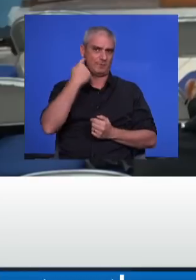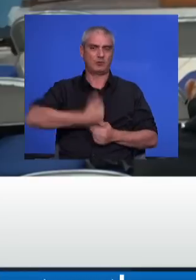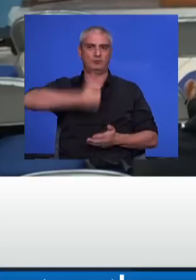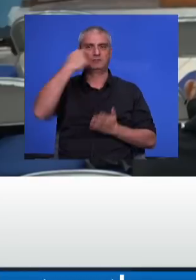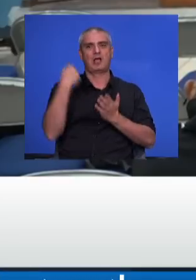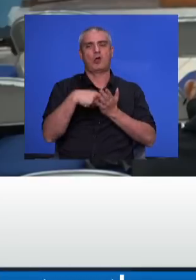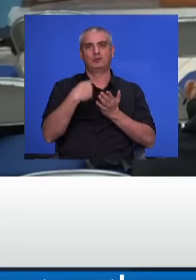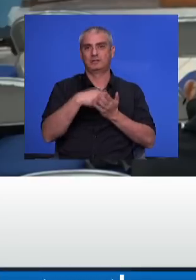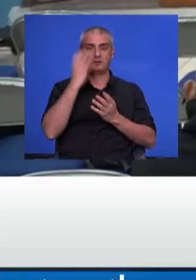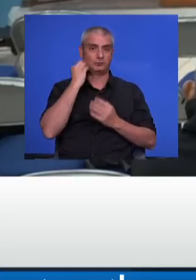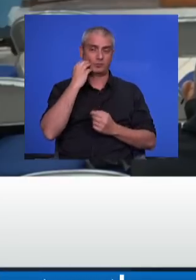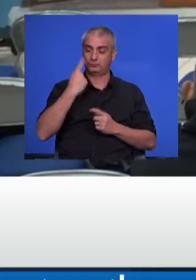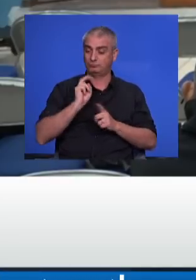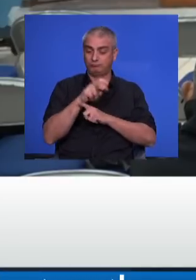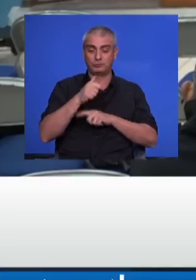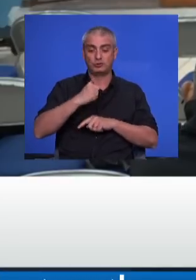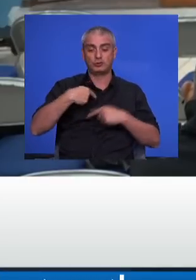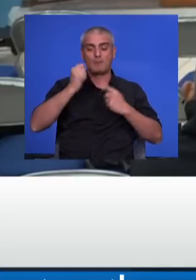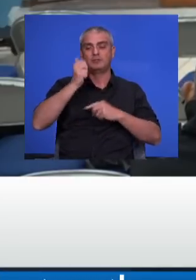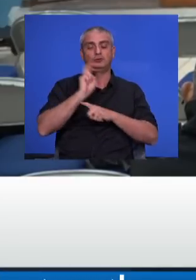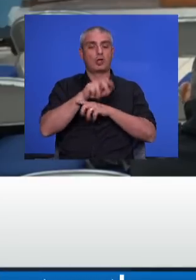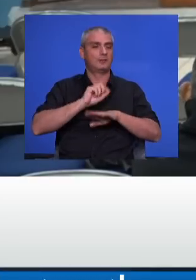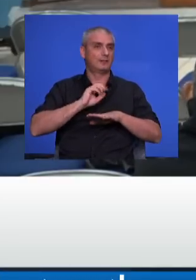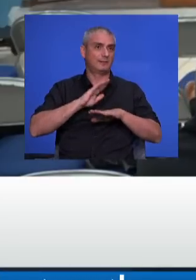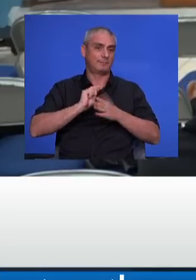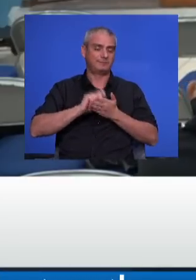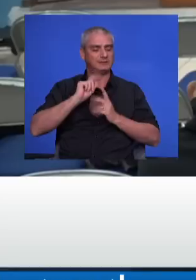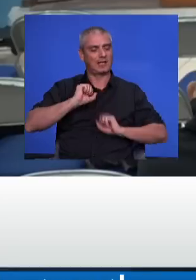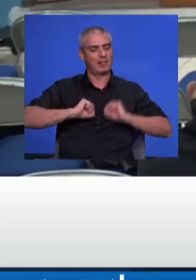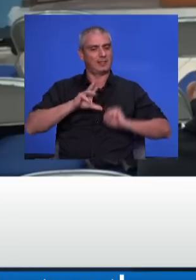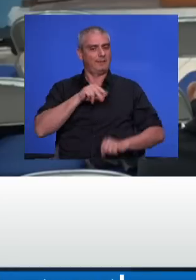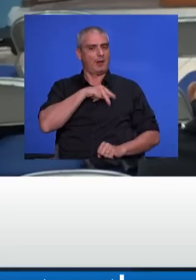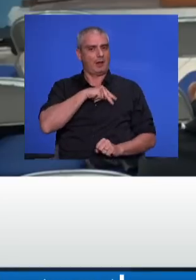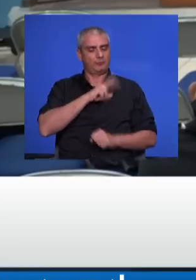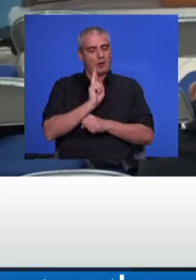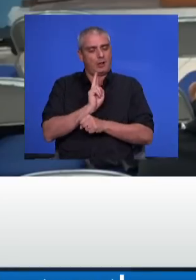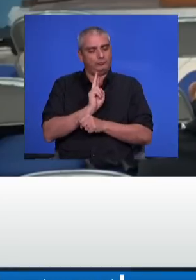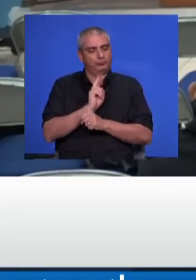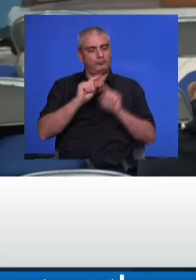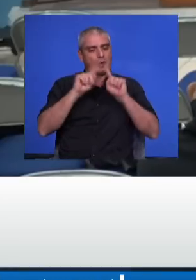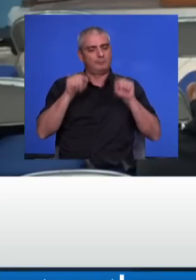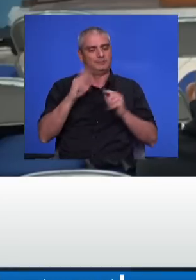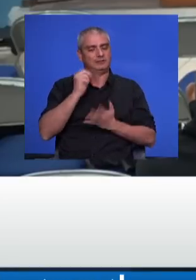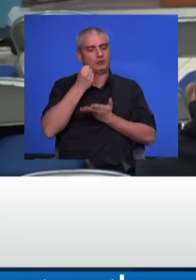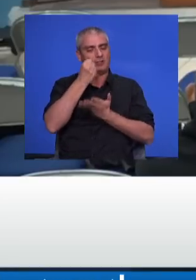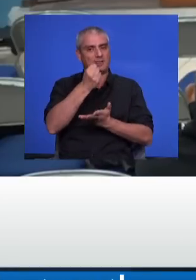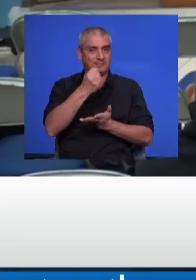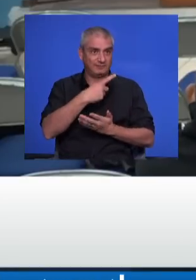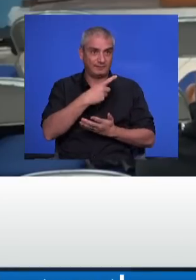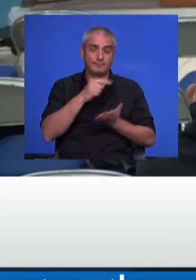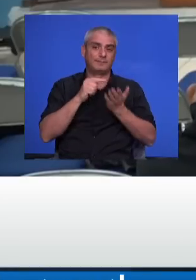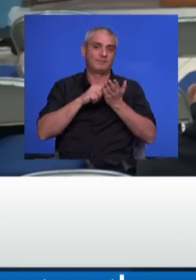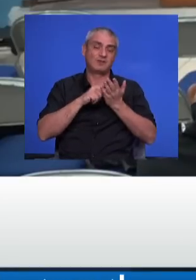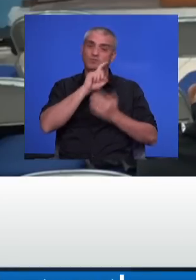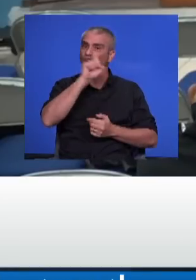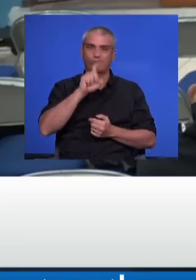האוצר סמוטריץ' ביומו הראשון במשרד אומר שצריך לנהוג באחריות ולשמור על המסגרת התקציבית, ולכן ככל